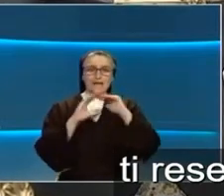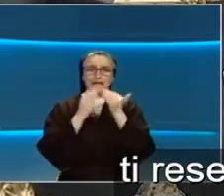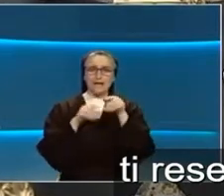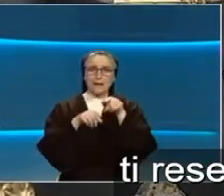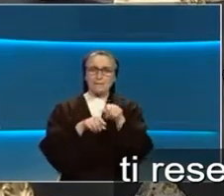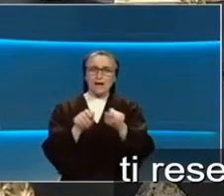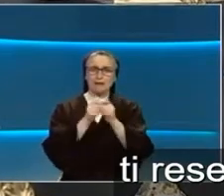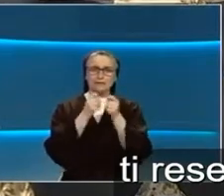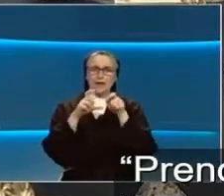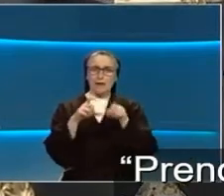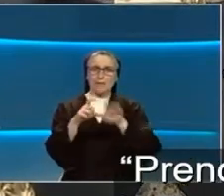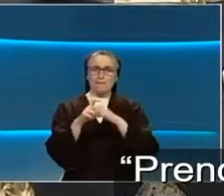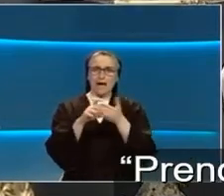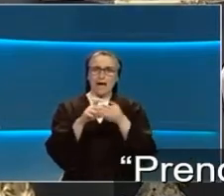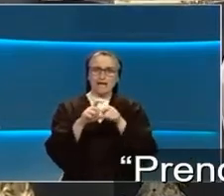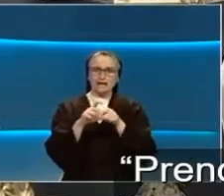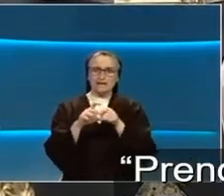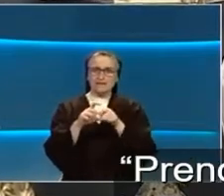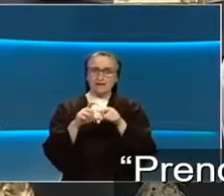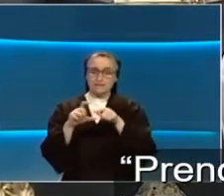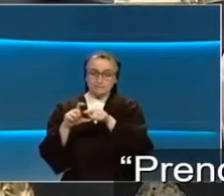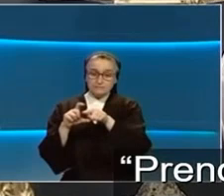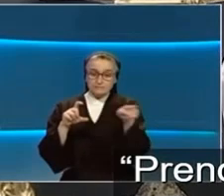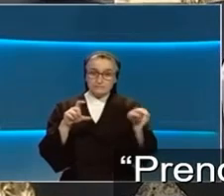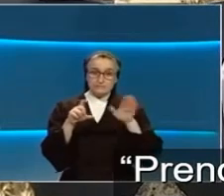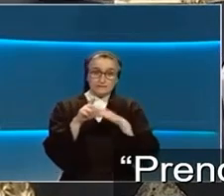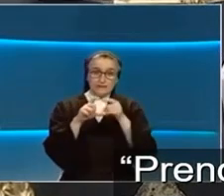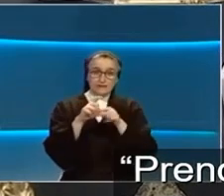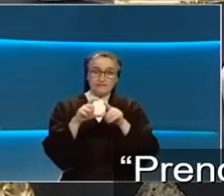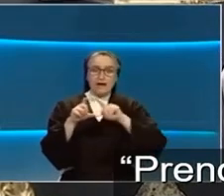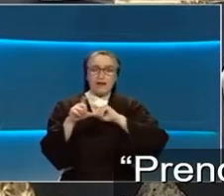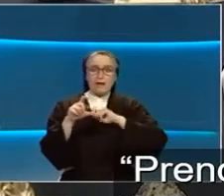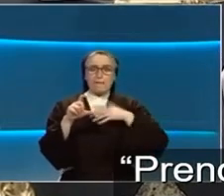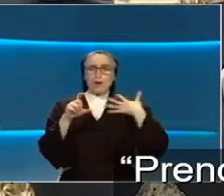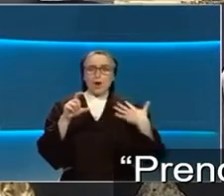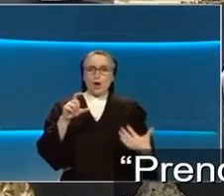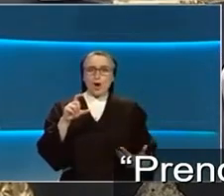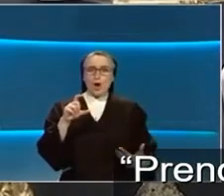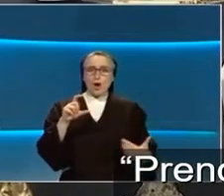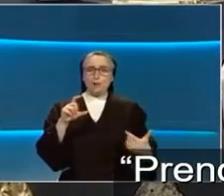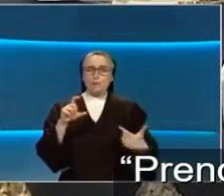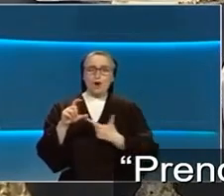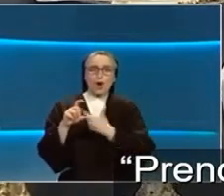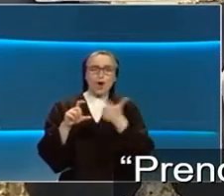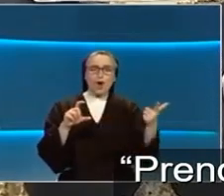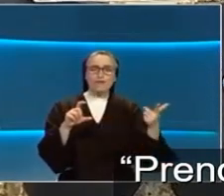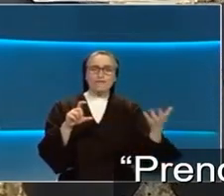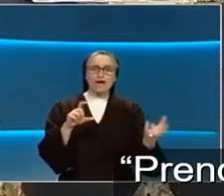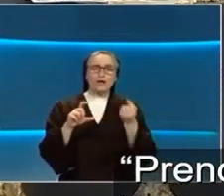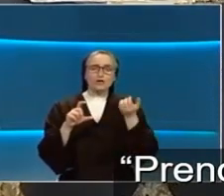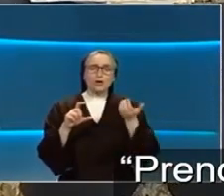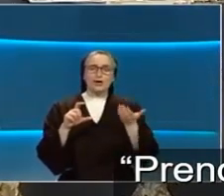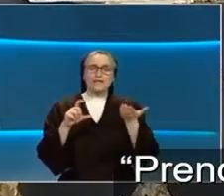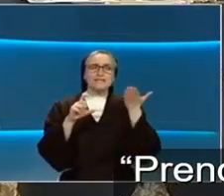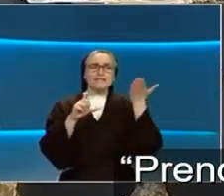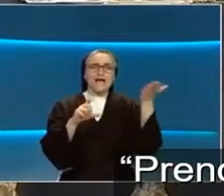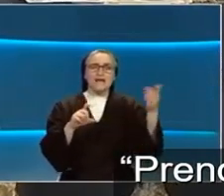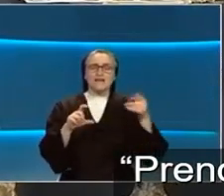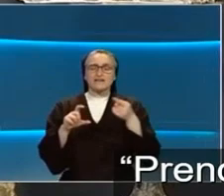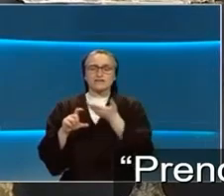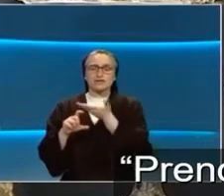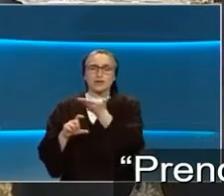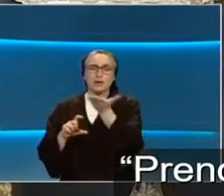et manducate ex hoc omnes. Hoc est enim corpus meum, quod